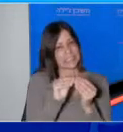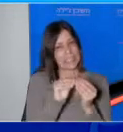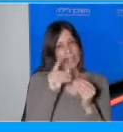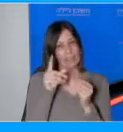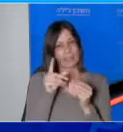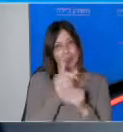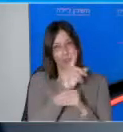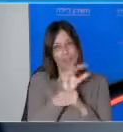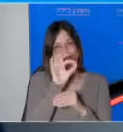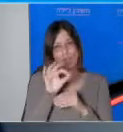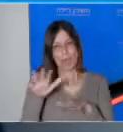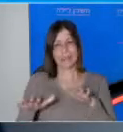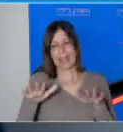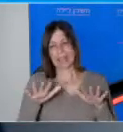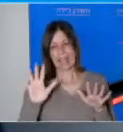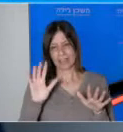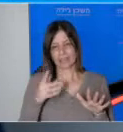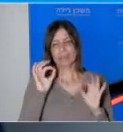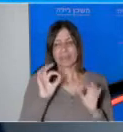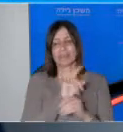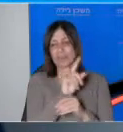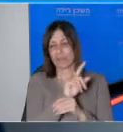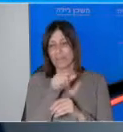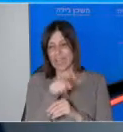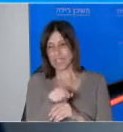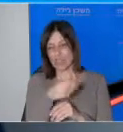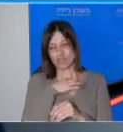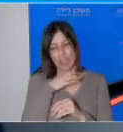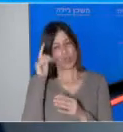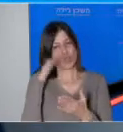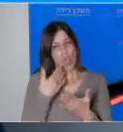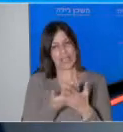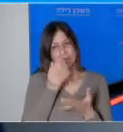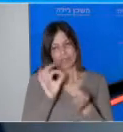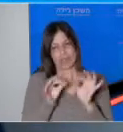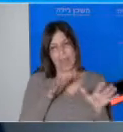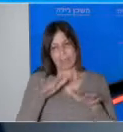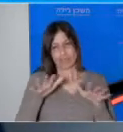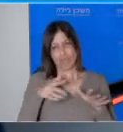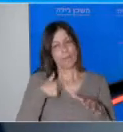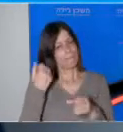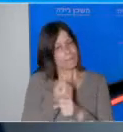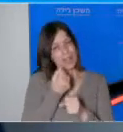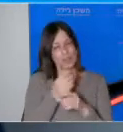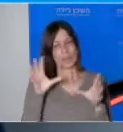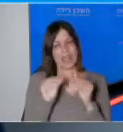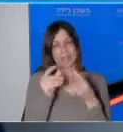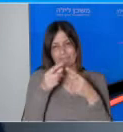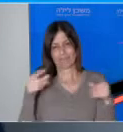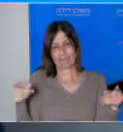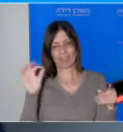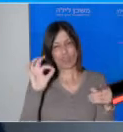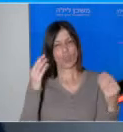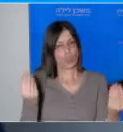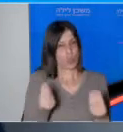המטלטלת. ובאמת בתקופה הזאת שלי כיועץ משפטי לממשלה, אנחנו פעלנו יחד במגוון רחב מאוד